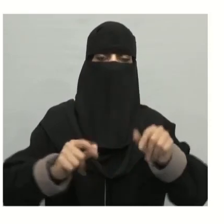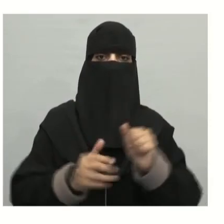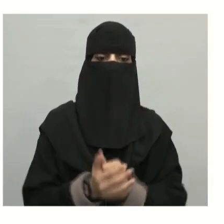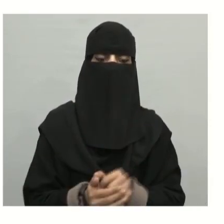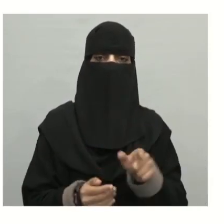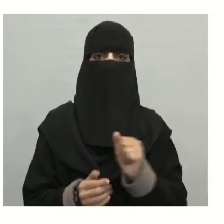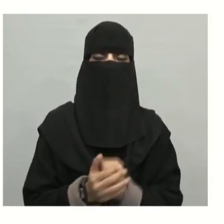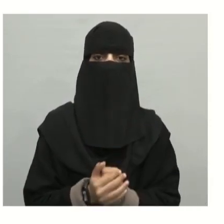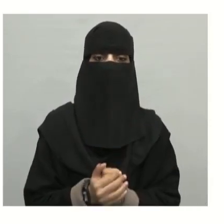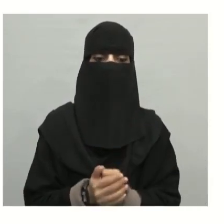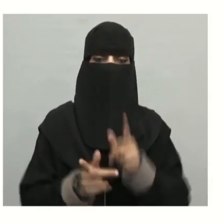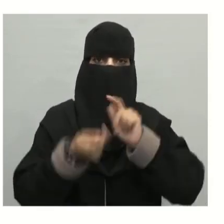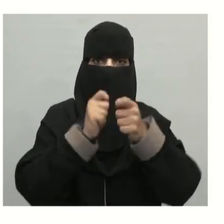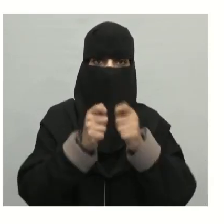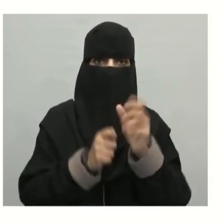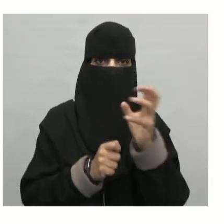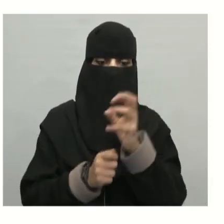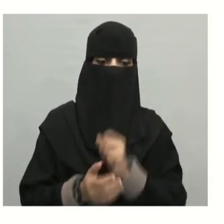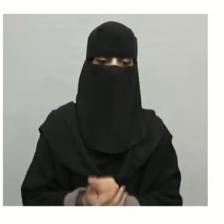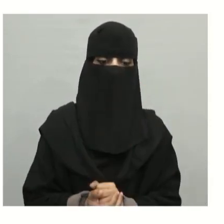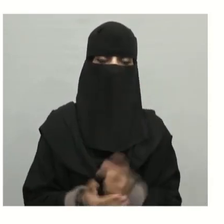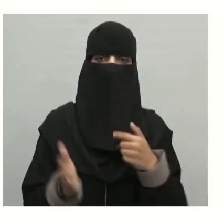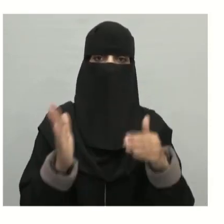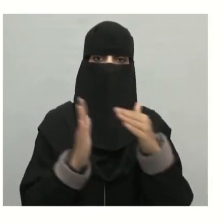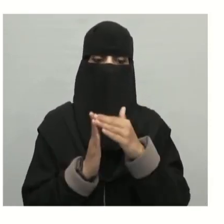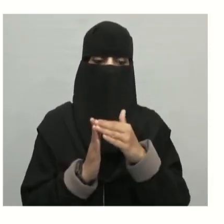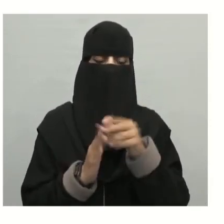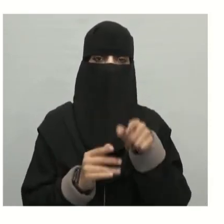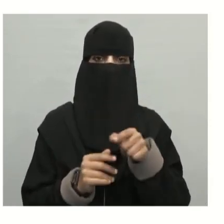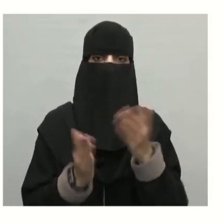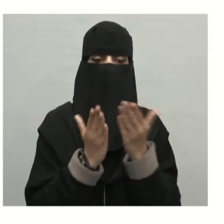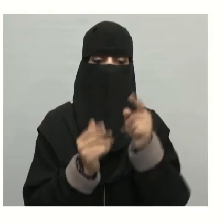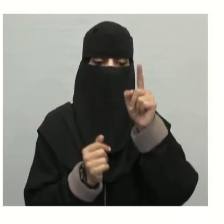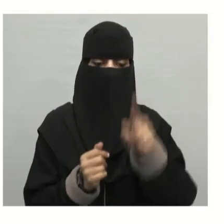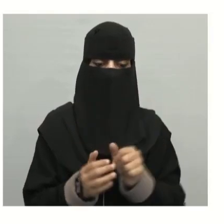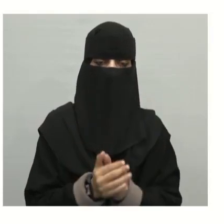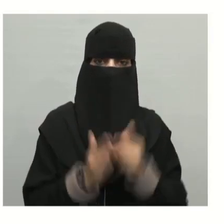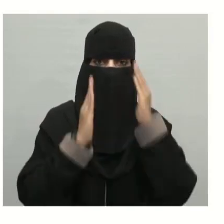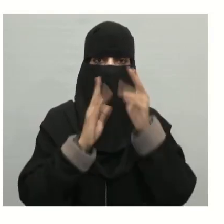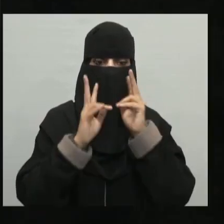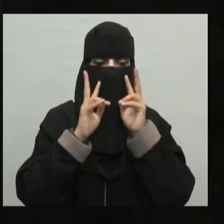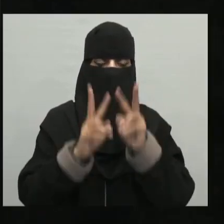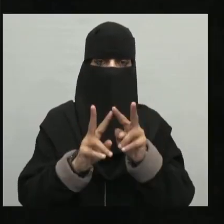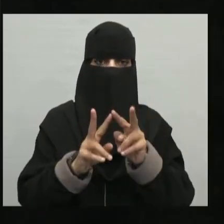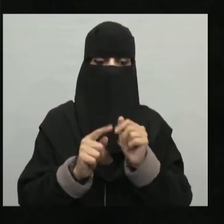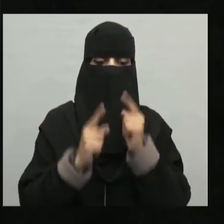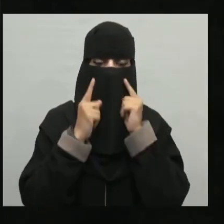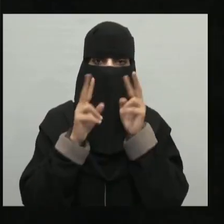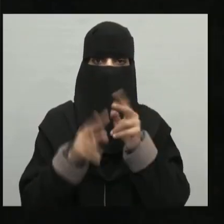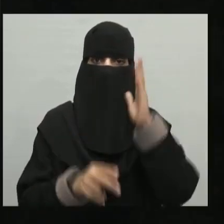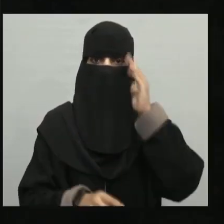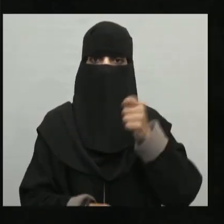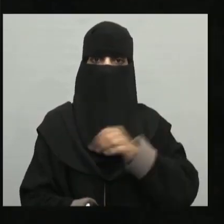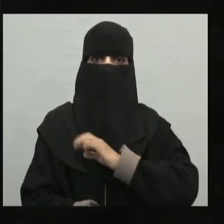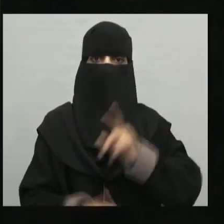وهكذا تتحول الصخور الى هنا نصل الى نهايه درسنا لهذا اليوم شكرا لكم لحسن استماعكم والسلام